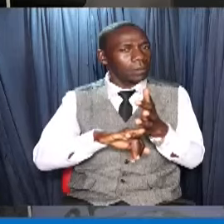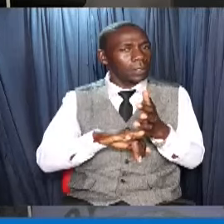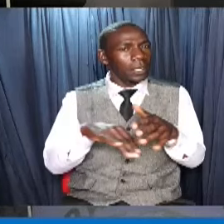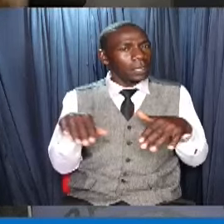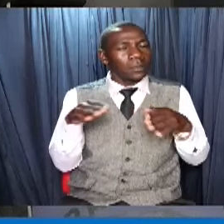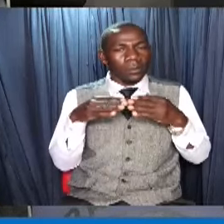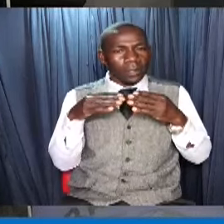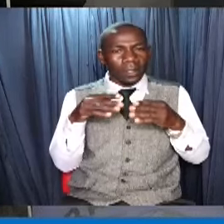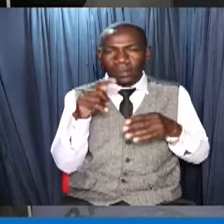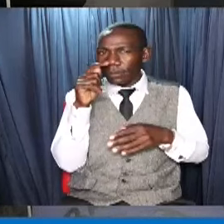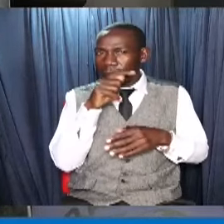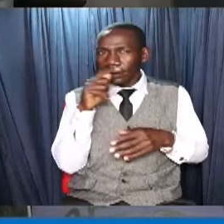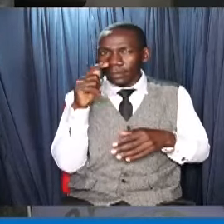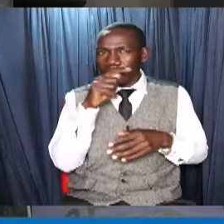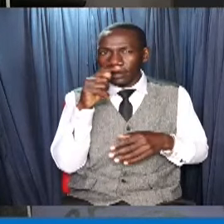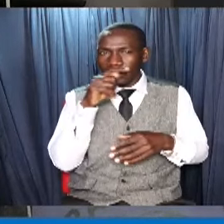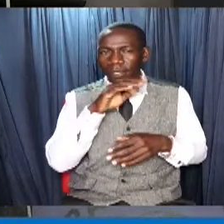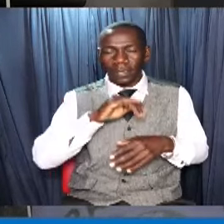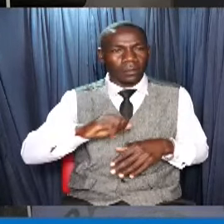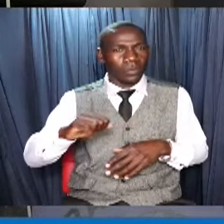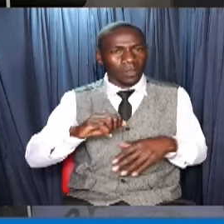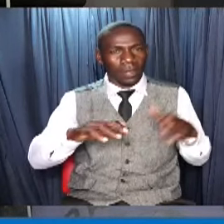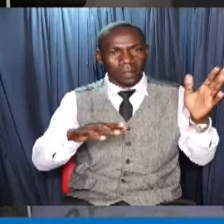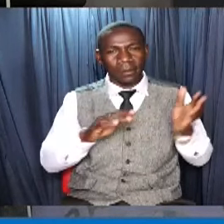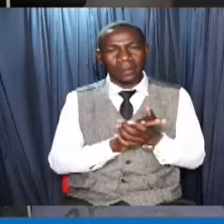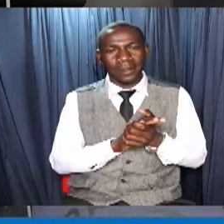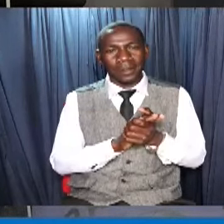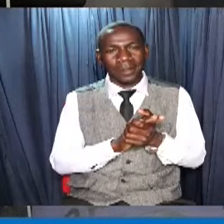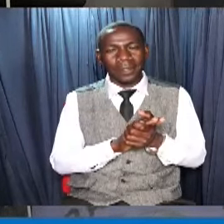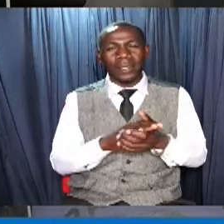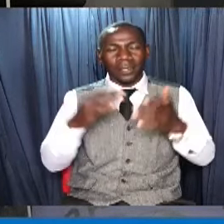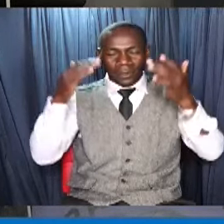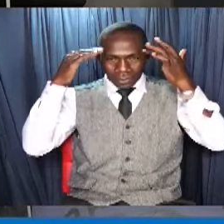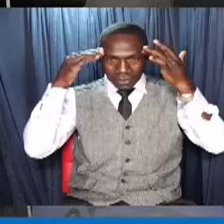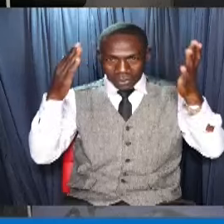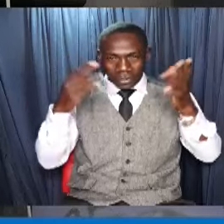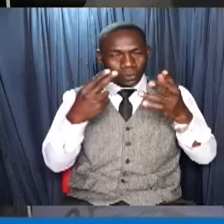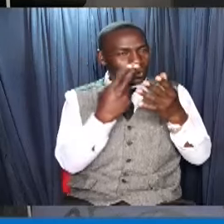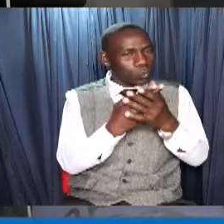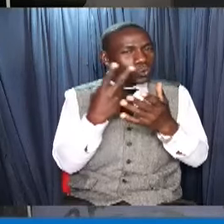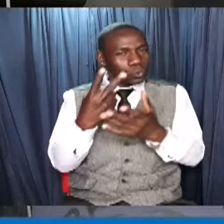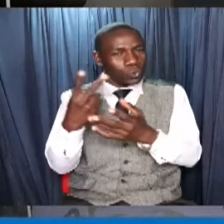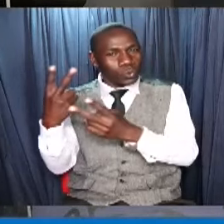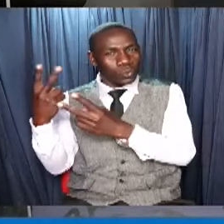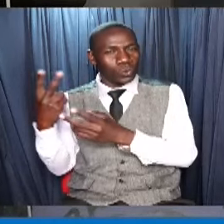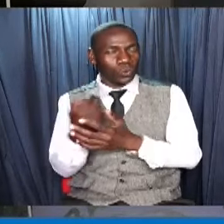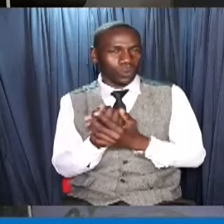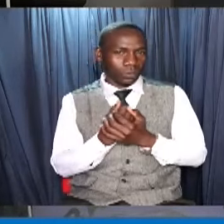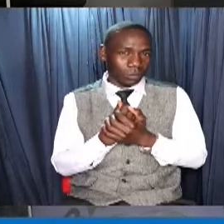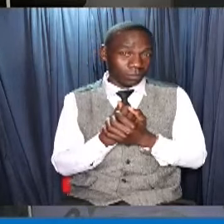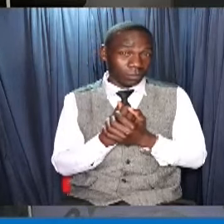walifanya maneno hata watoto wadogo wajue. Even the young children will know. Maana walikuwa wajui wawili wawili. Because they did not two by